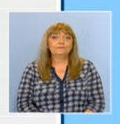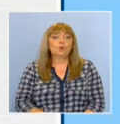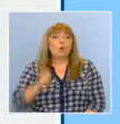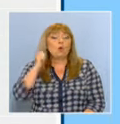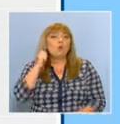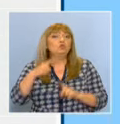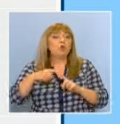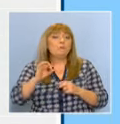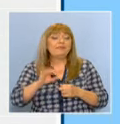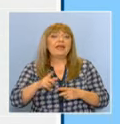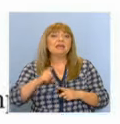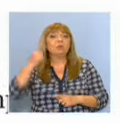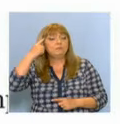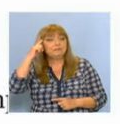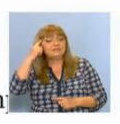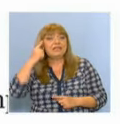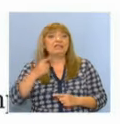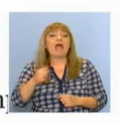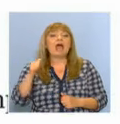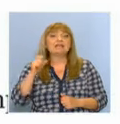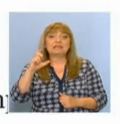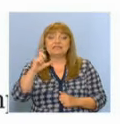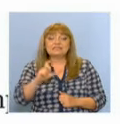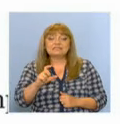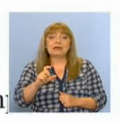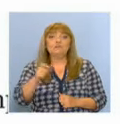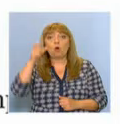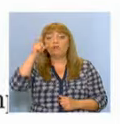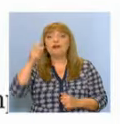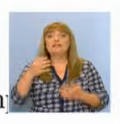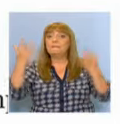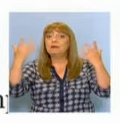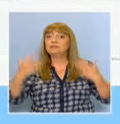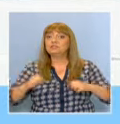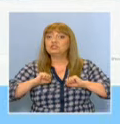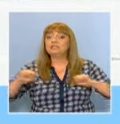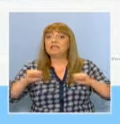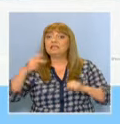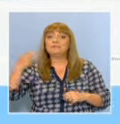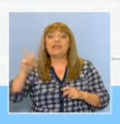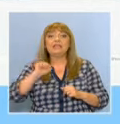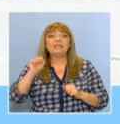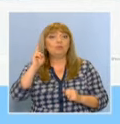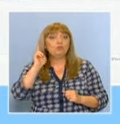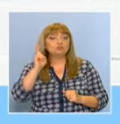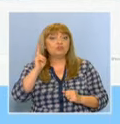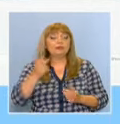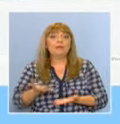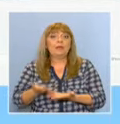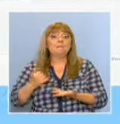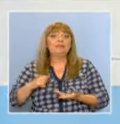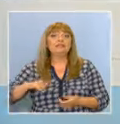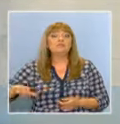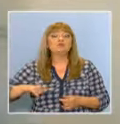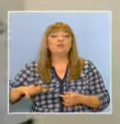Утопия и утопийно мислене. Александра Савова от Варненската математическа гимназия и учителката Ипълнира Дачева преди Международната олимпиада